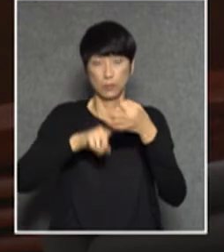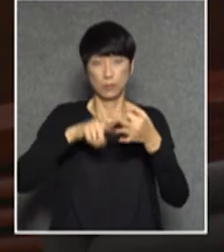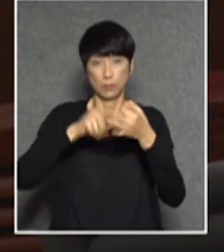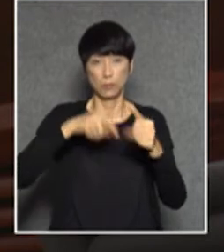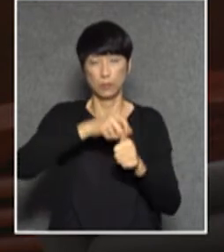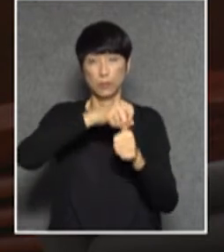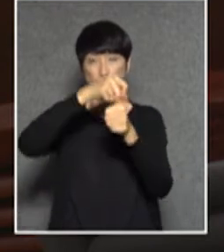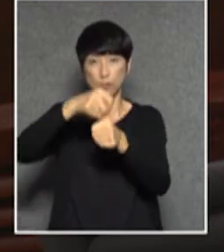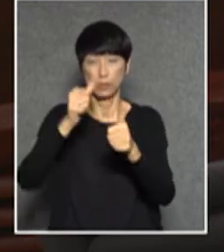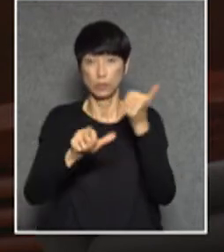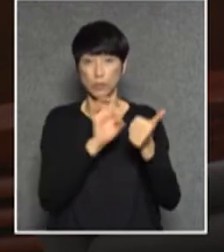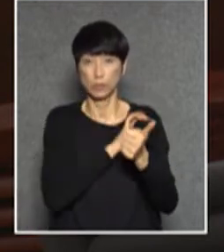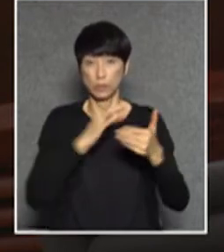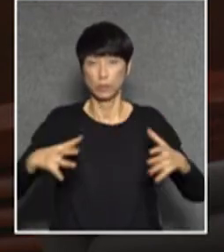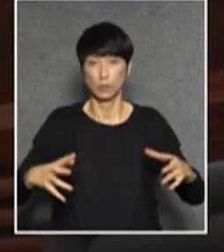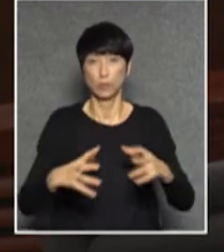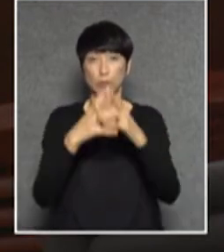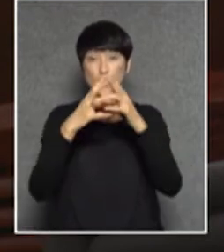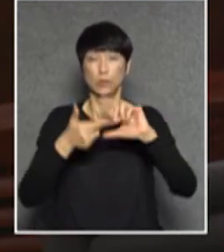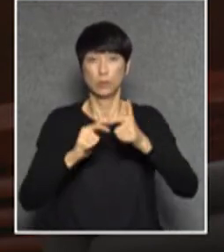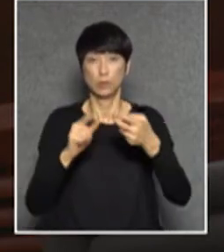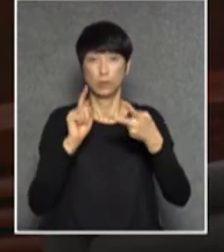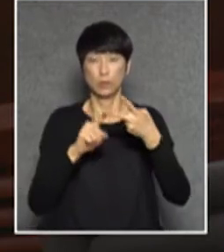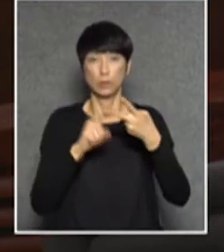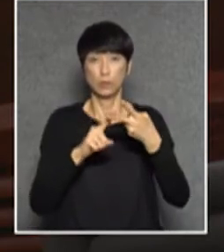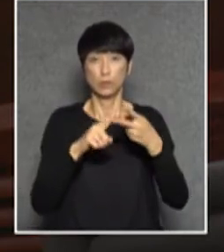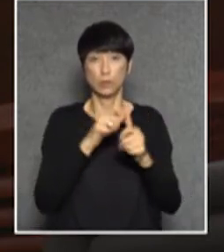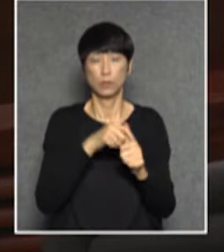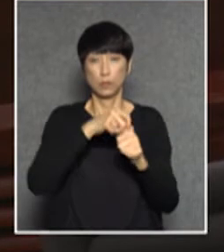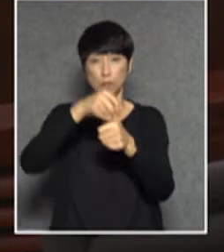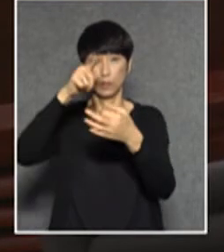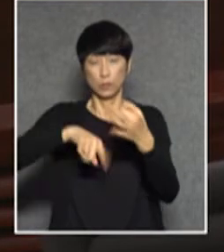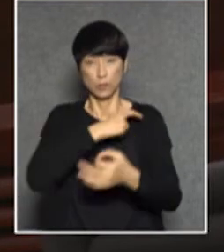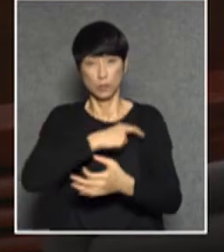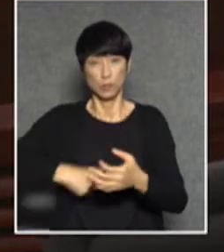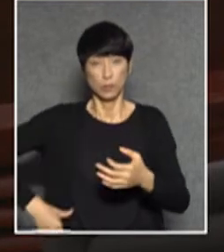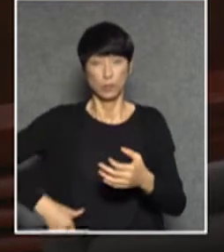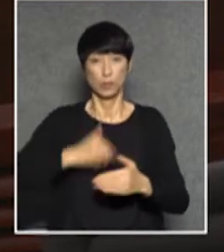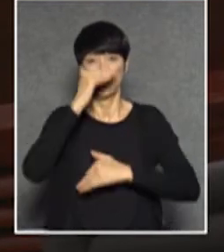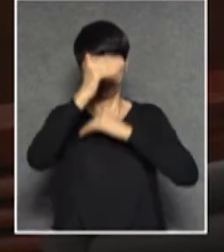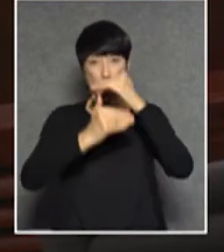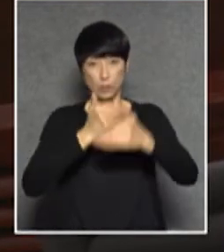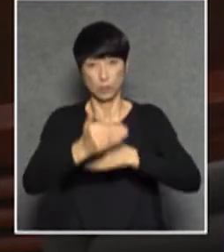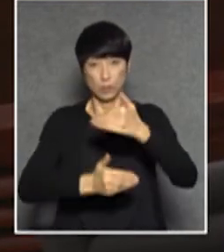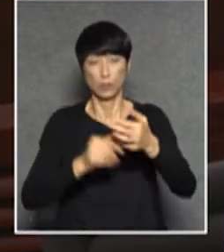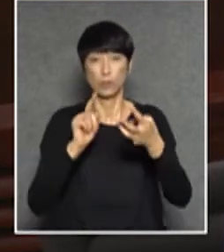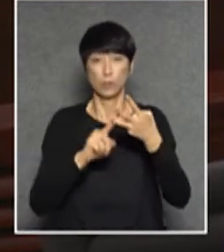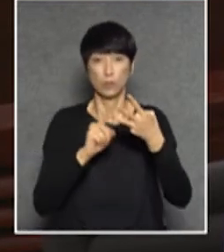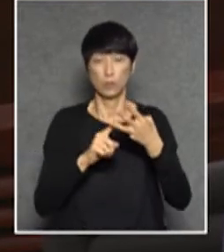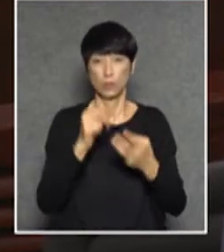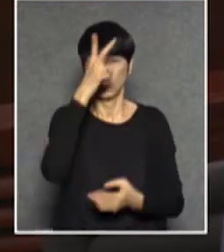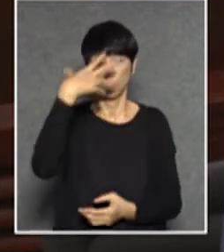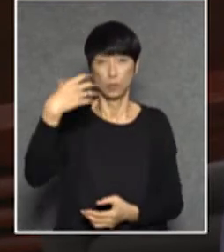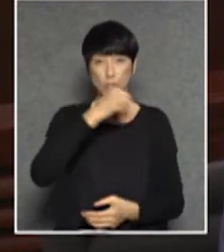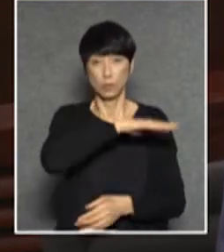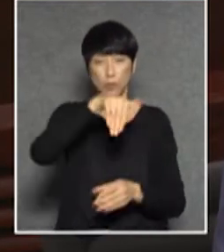法。第二，提名委員會提名行政長官候選人的程序。第三，行政長官普選的